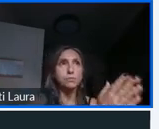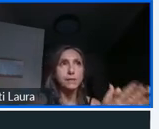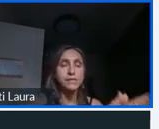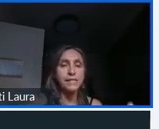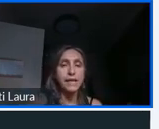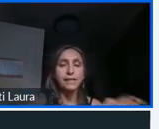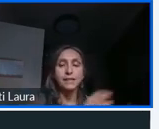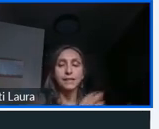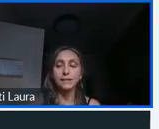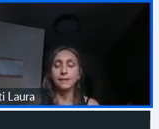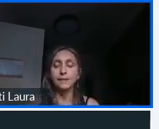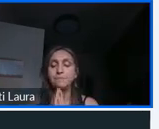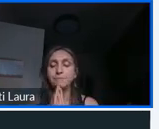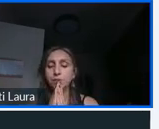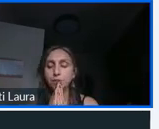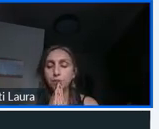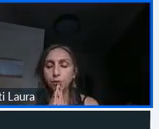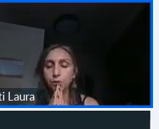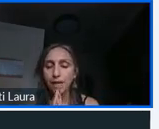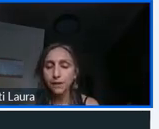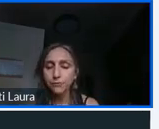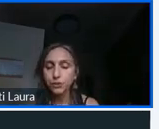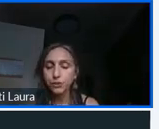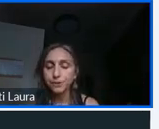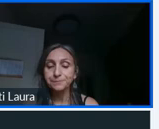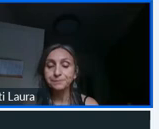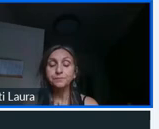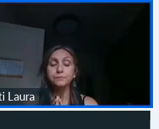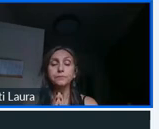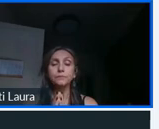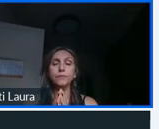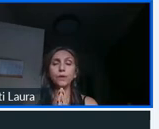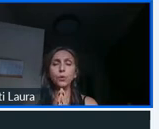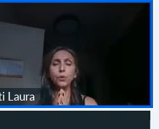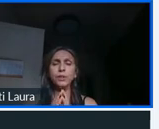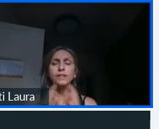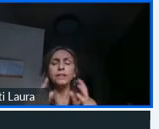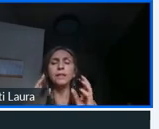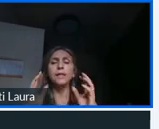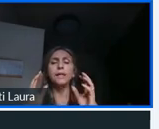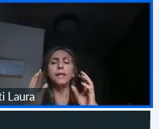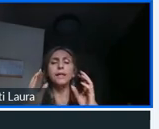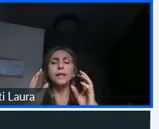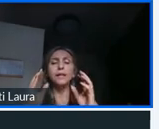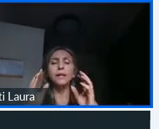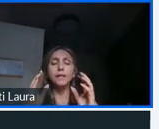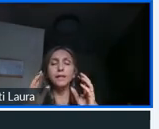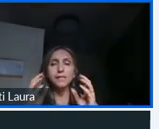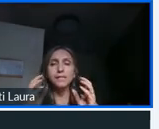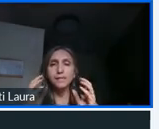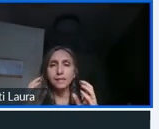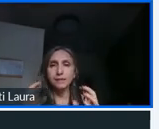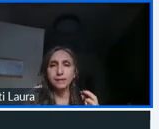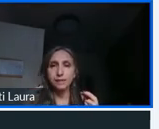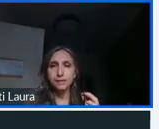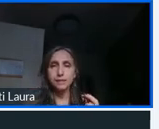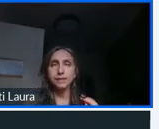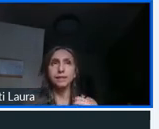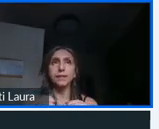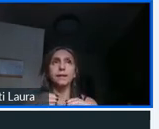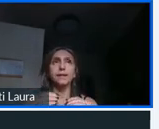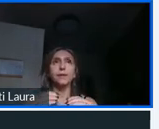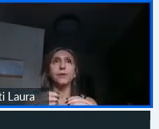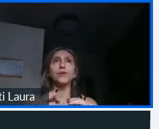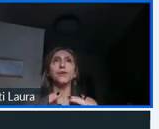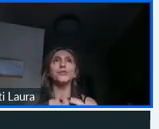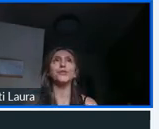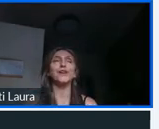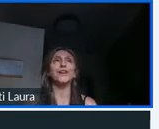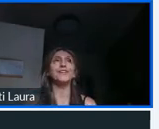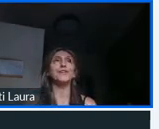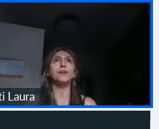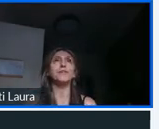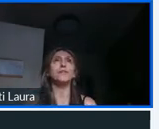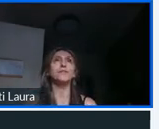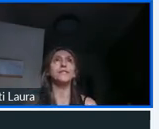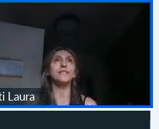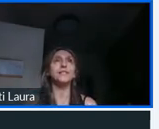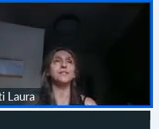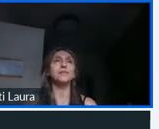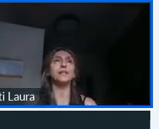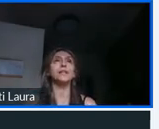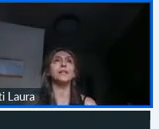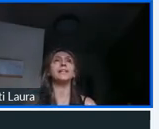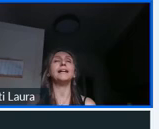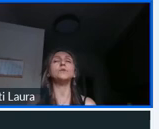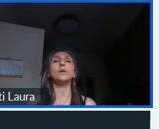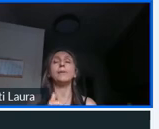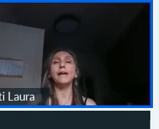dati geospaziali, dati geografici. Quindi, in sintesi, quello che cerco anch'io alle volte